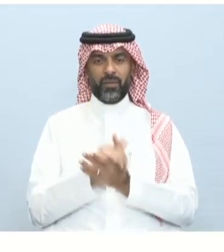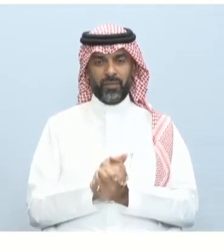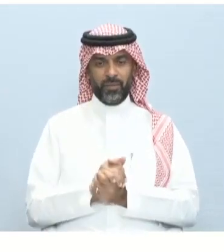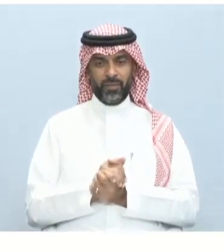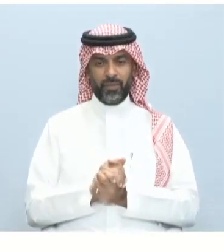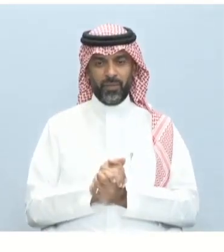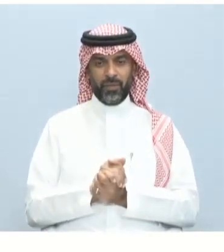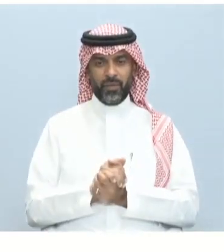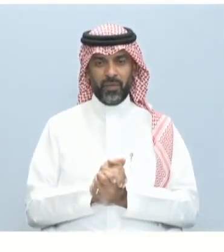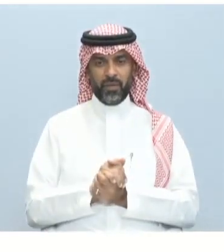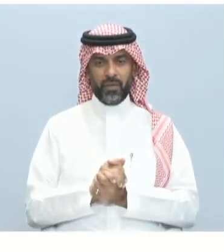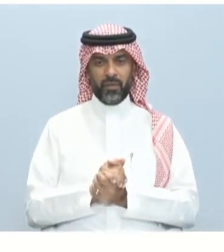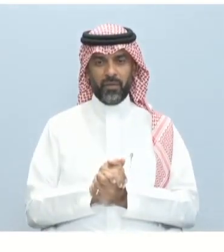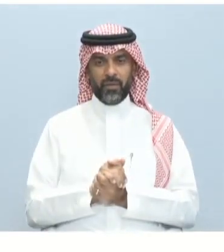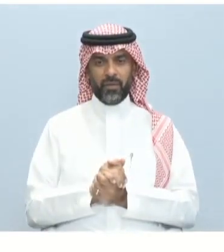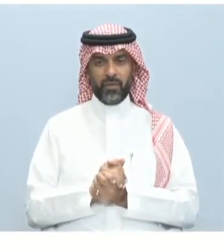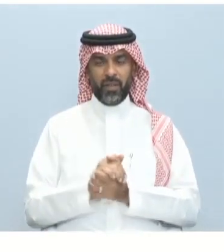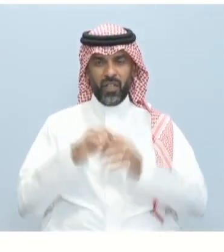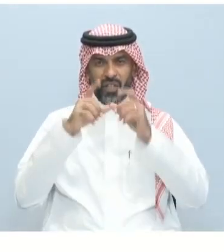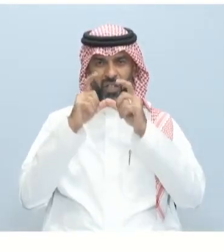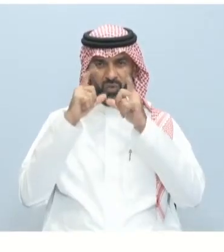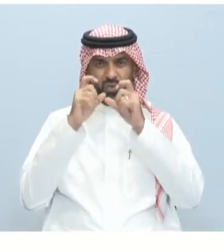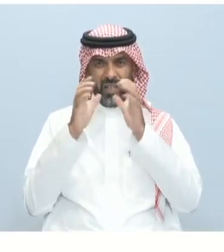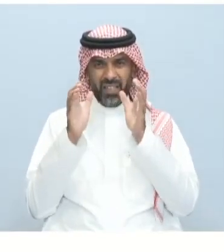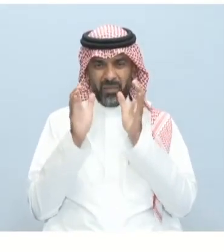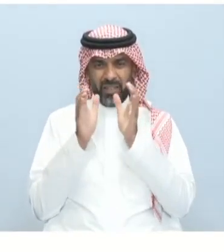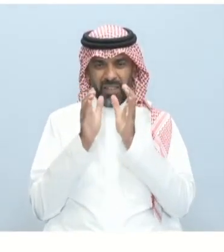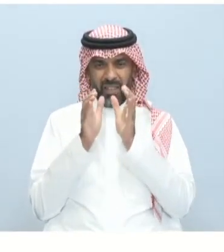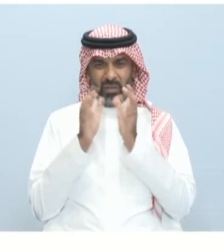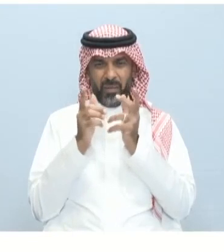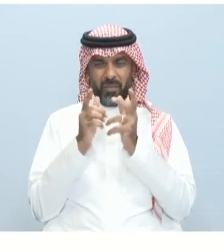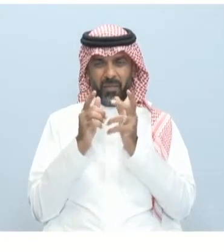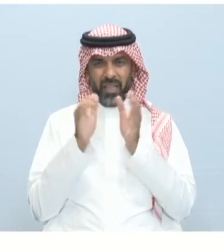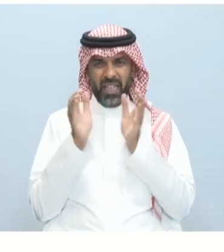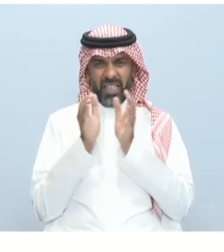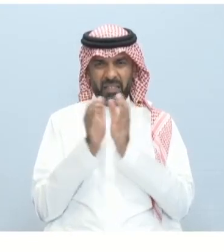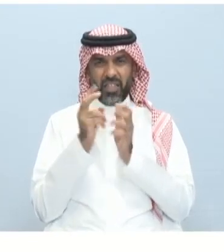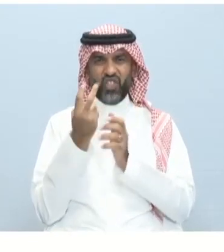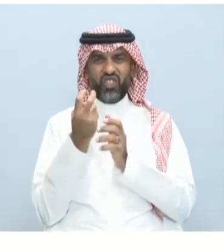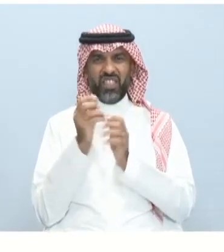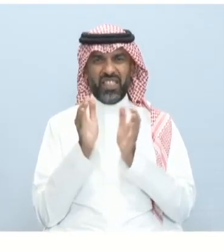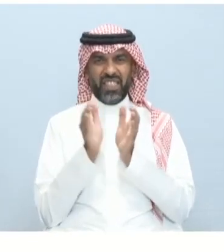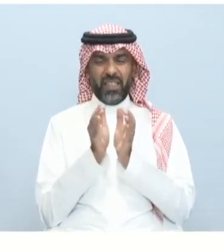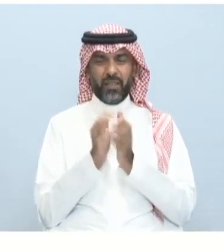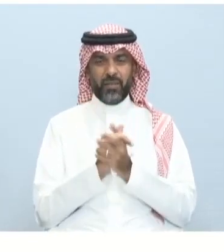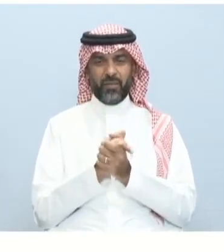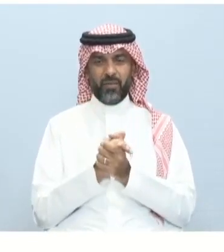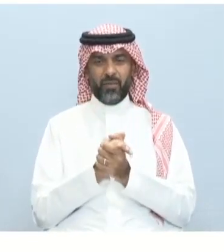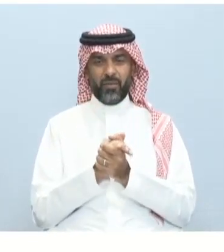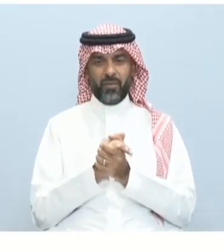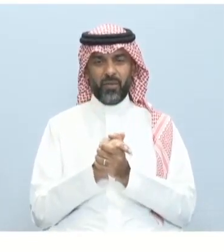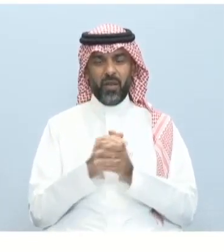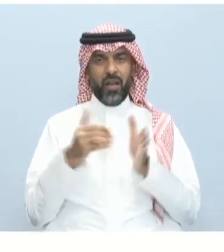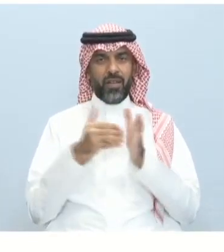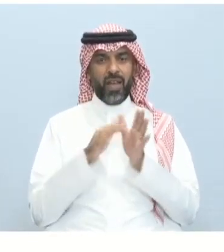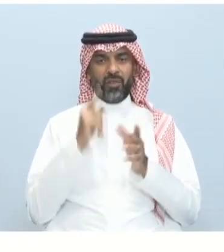سنقوم بتغيير حجم السيارات إلى 20 لتظهر في الشاشة كاملة، وبذلك تكون النتيجة